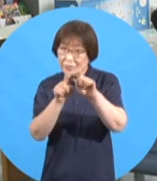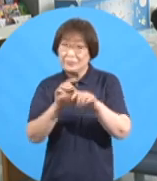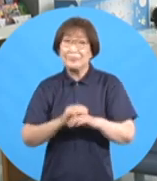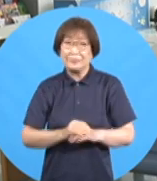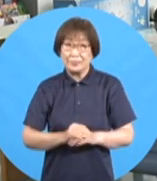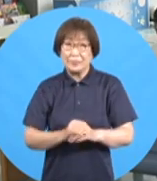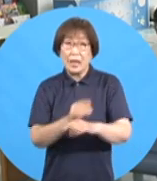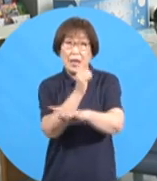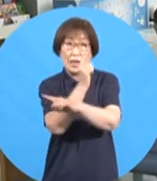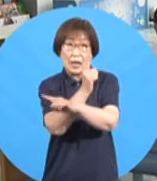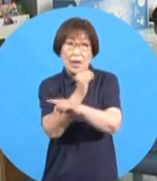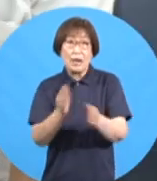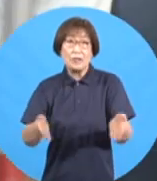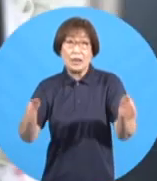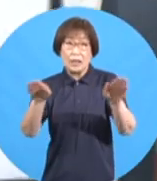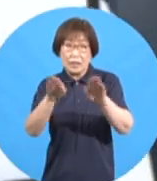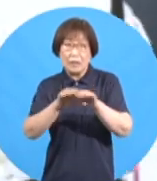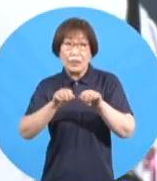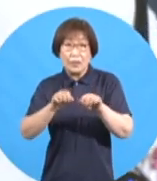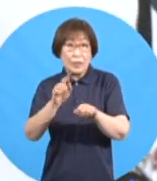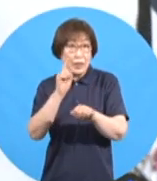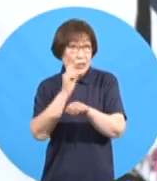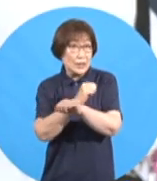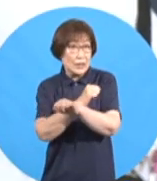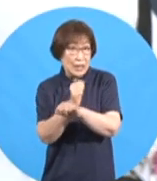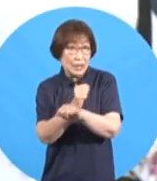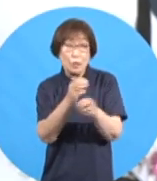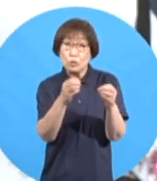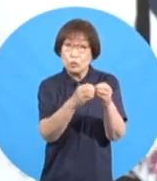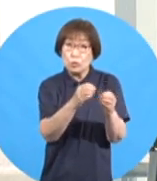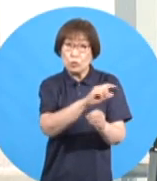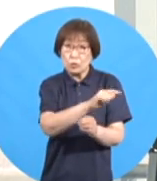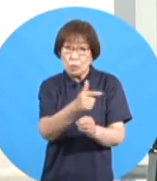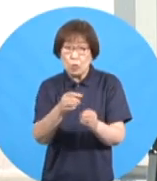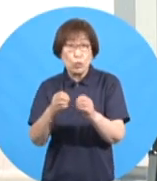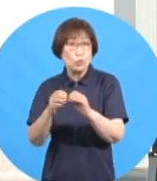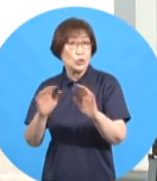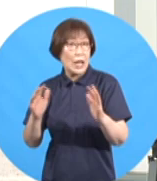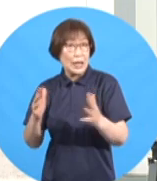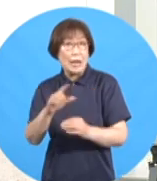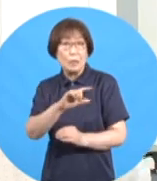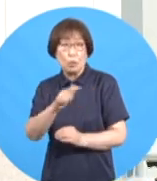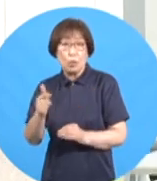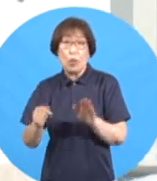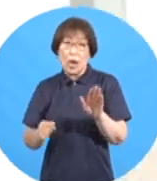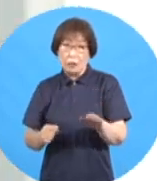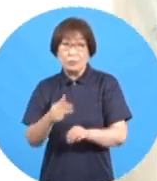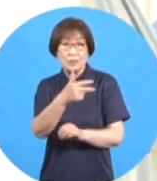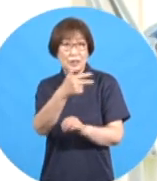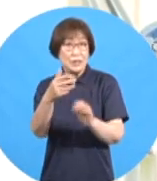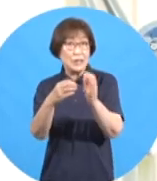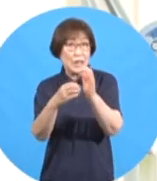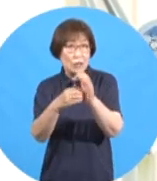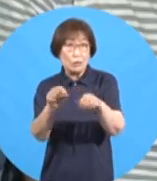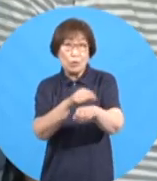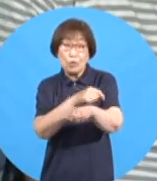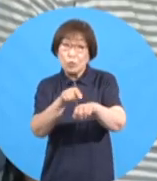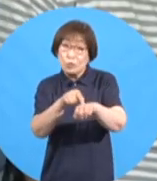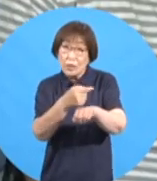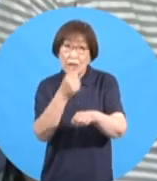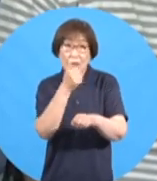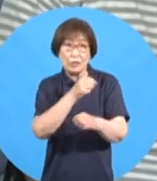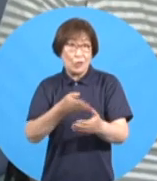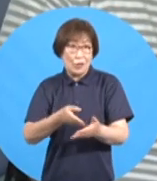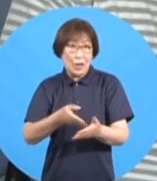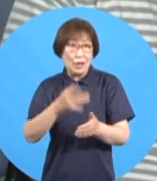科学館で行われた実験では、くっつくものとくっつかないものがある磁石の特性が紹介され、親子